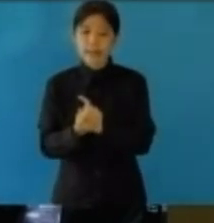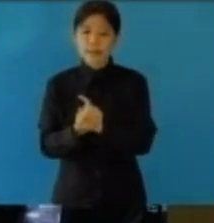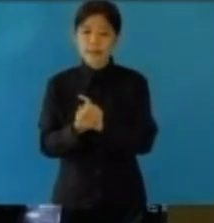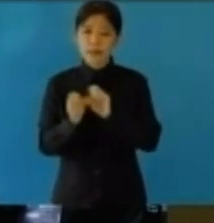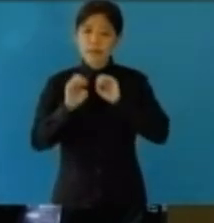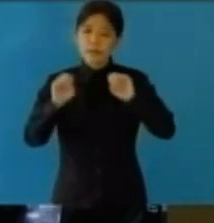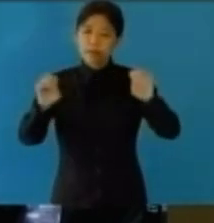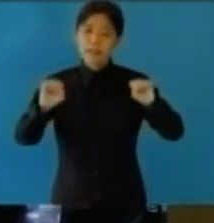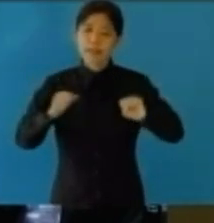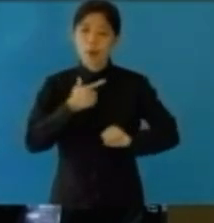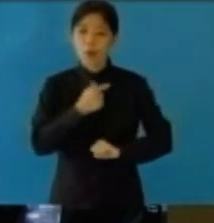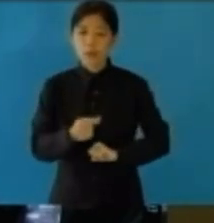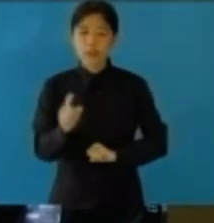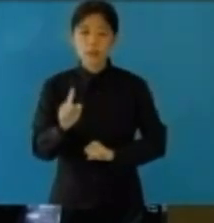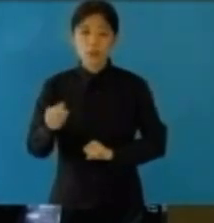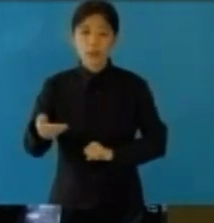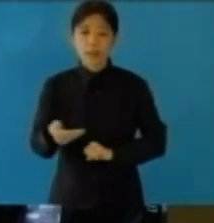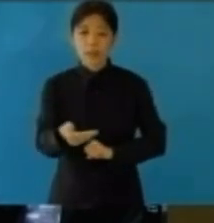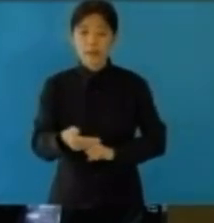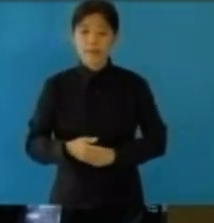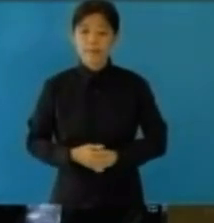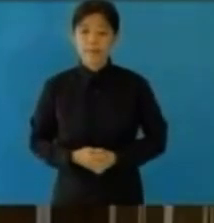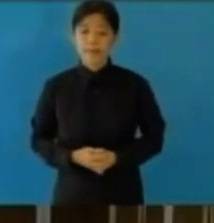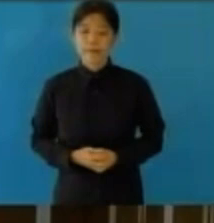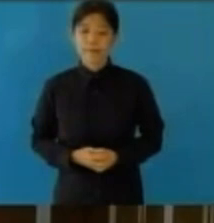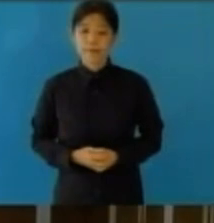情勢につながると考えます。お答えいただけますが、端的にお願いいたします。